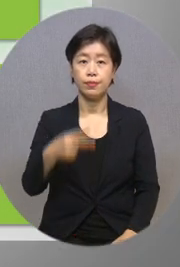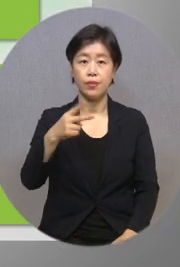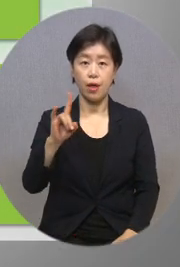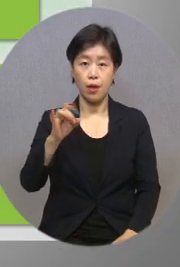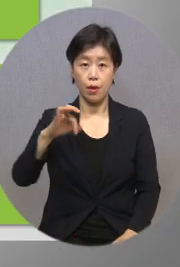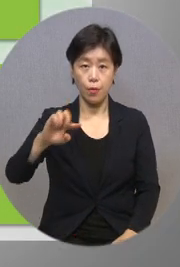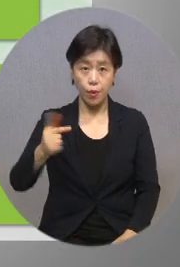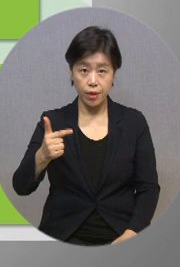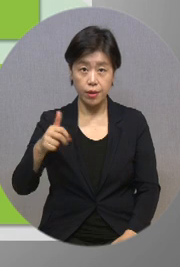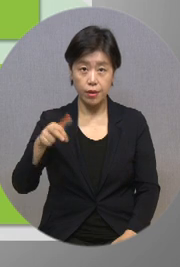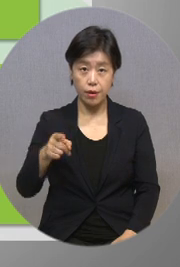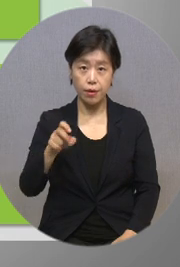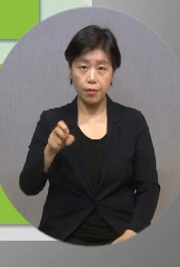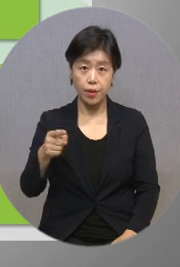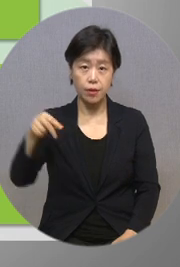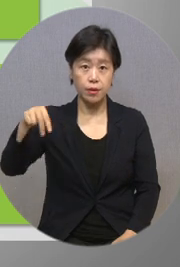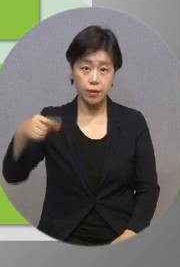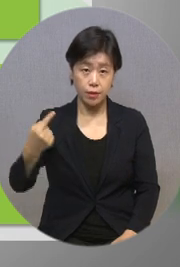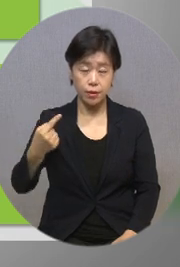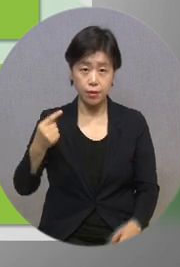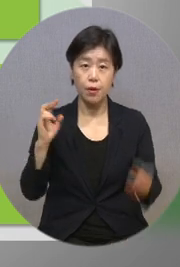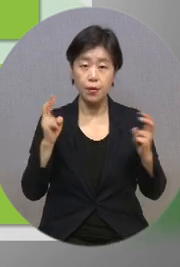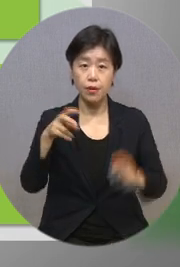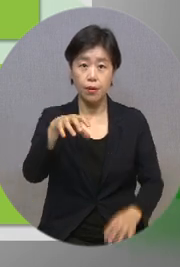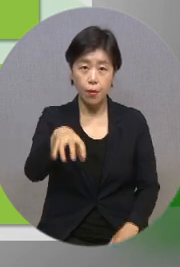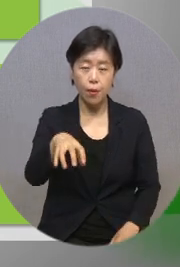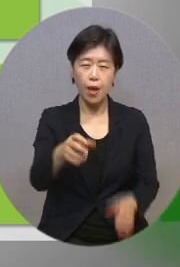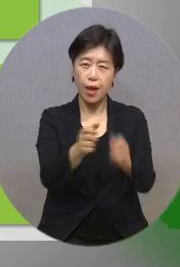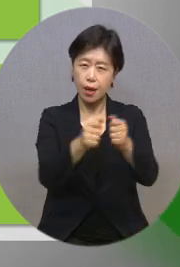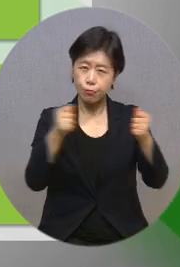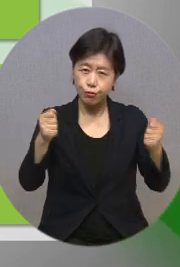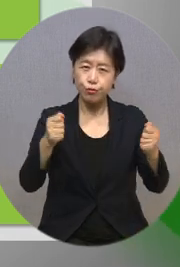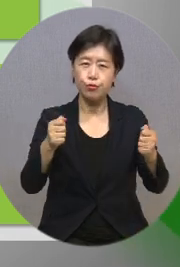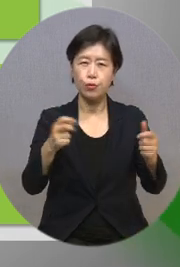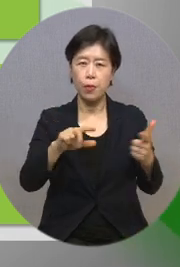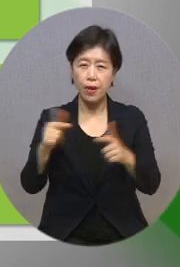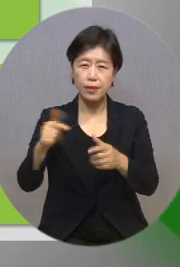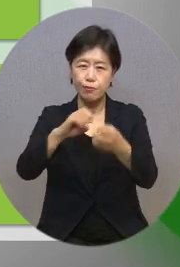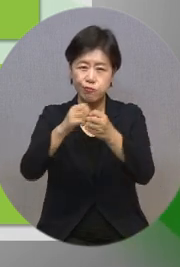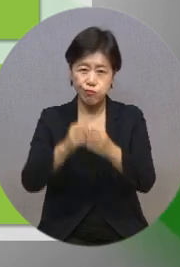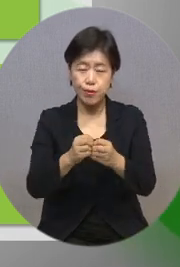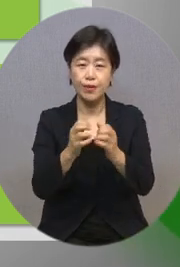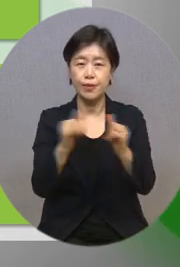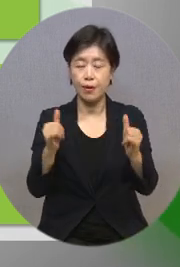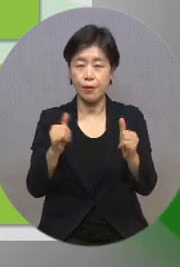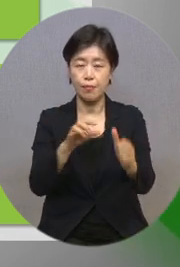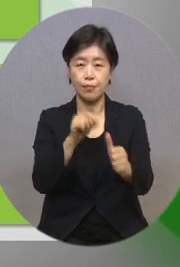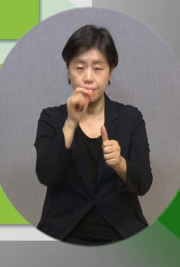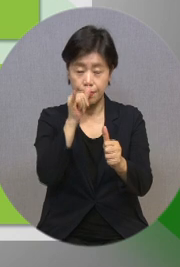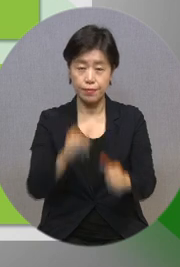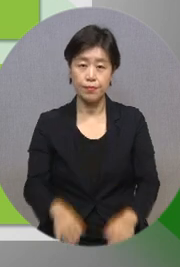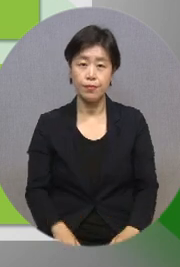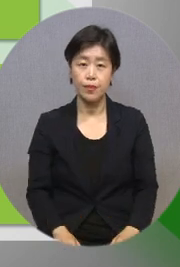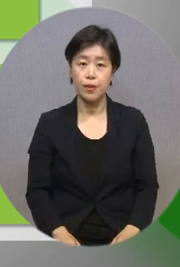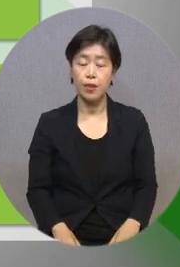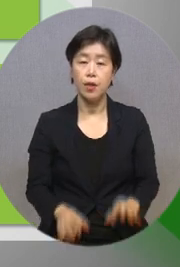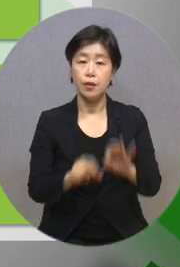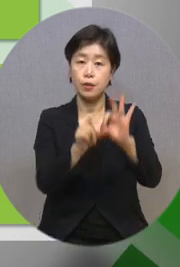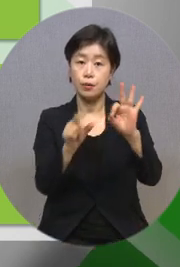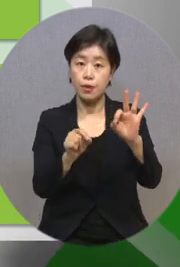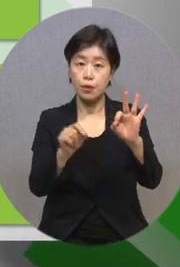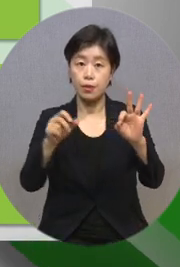주식회사 대원커머스에서 가구 및 기타 제조 분야 단순 종사원을 모집합니다. 접수 마감일은 10월